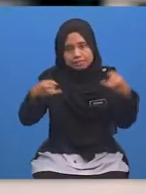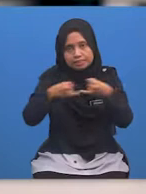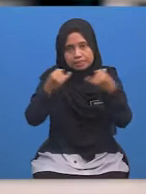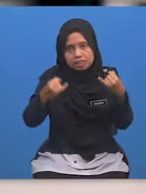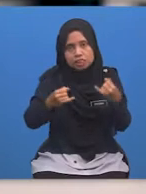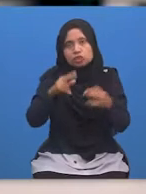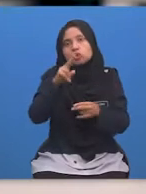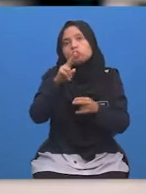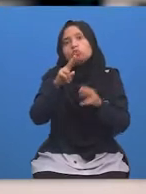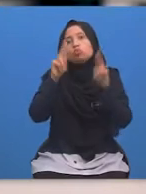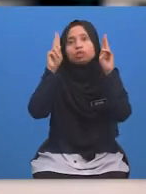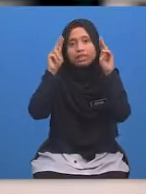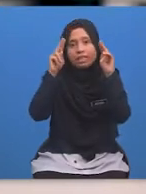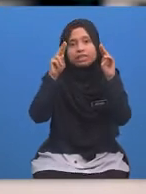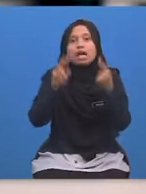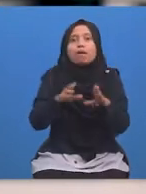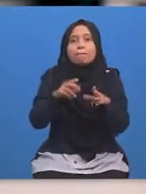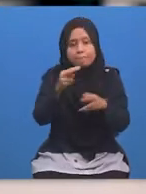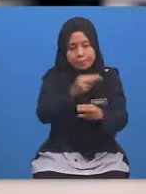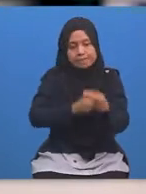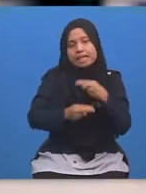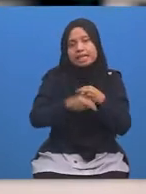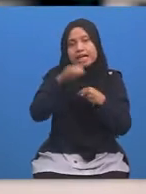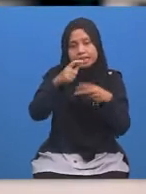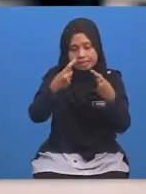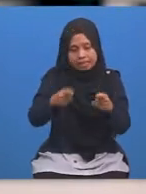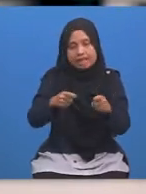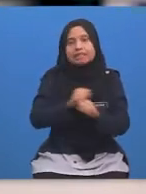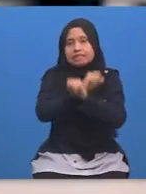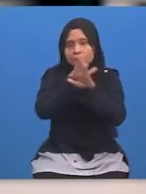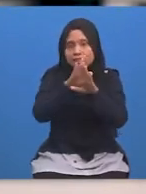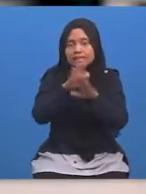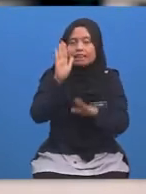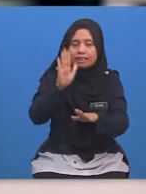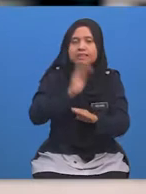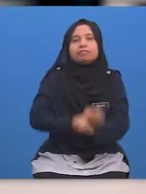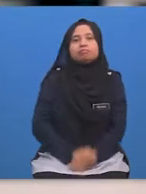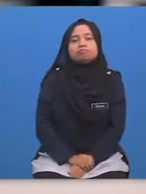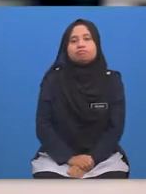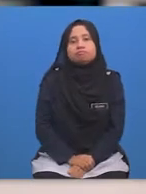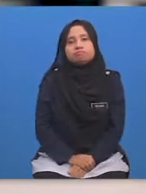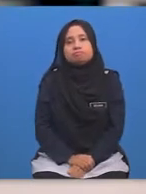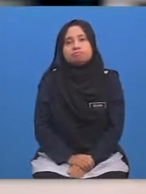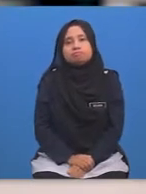jenis-jenis unit perniagaan yang telah diterangkan sebentar tadi.